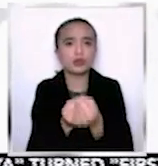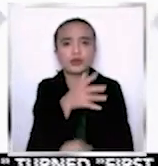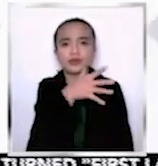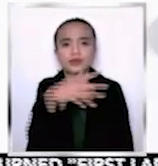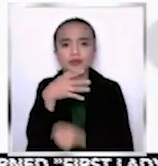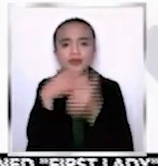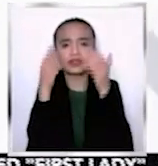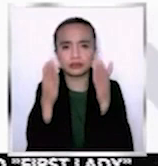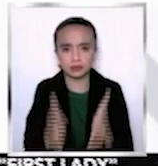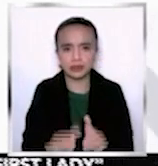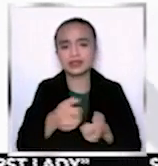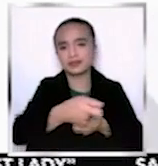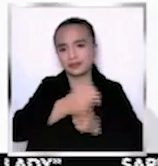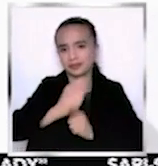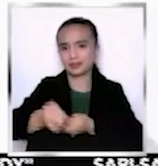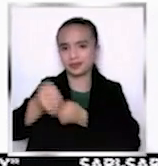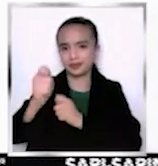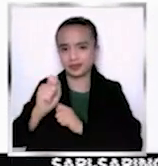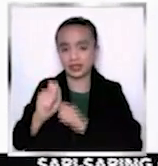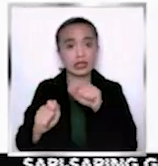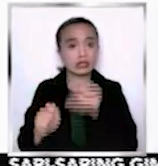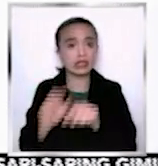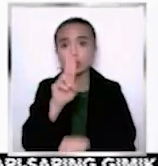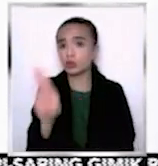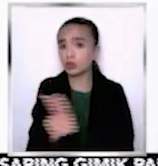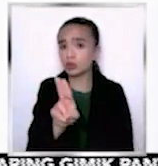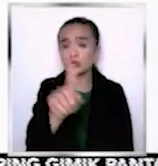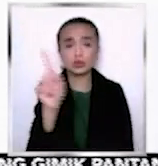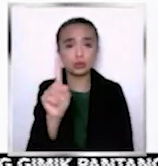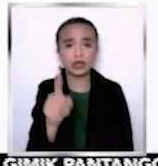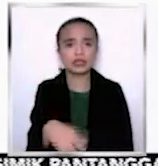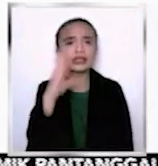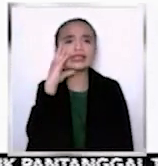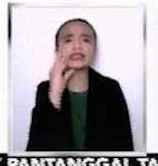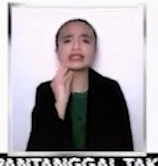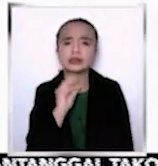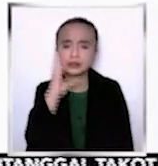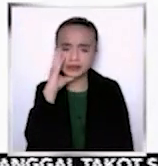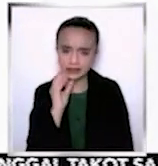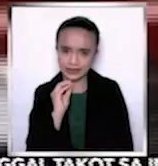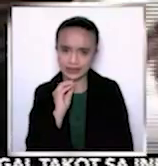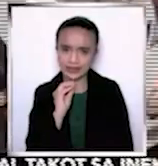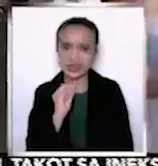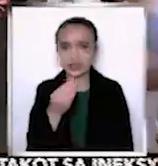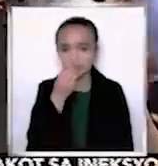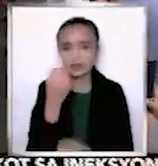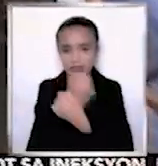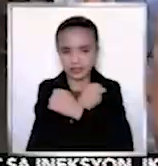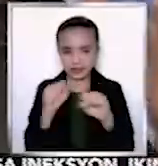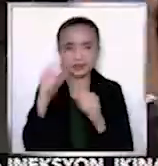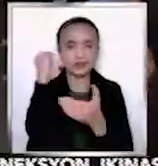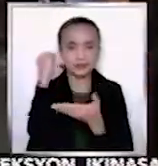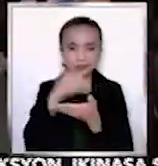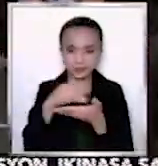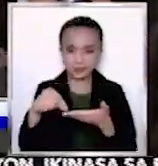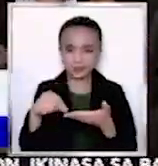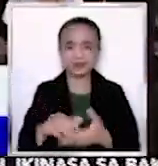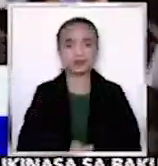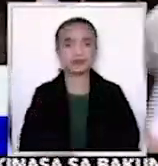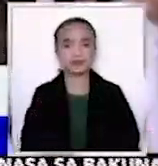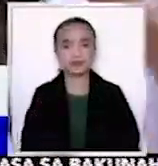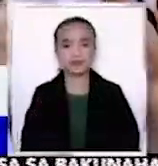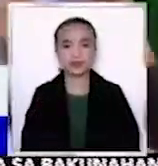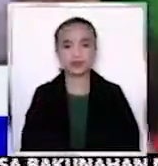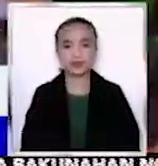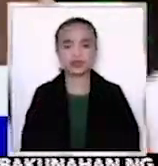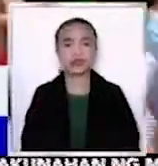mangingisda. Gagamitin daw niya dito ang kanyang karanasan bilang food security secretary. Nagikot sa ilang